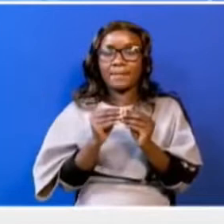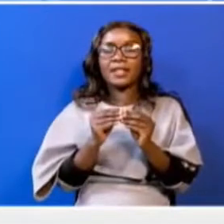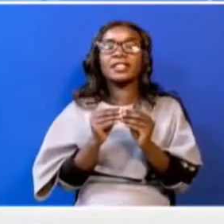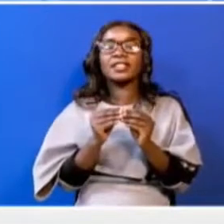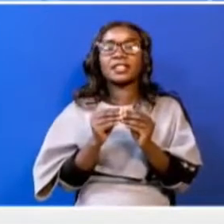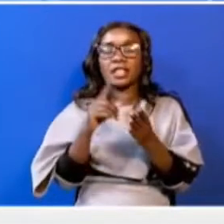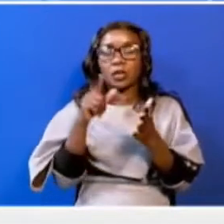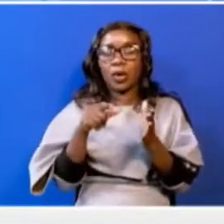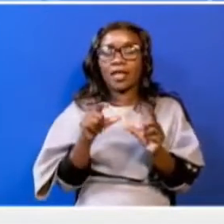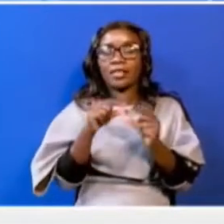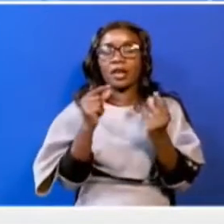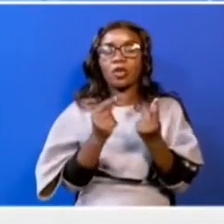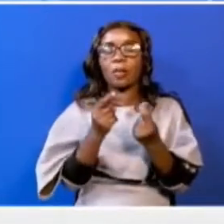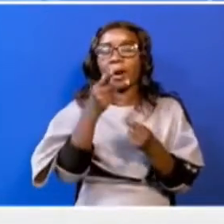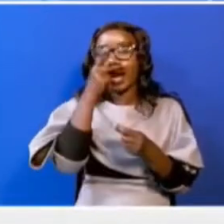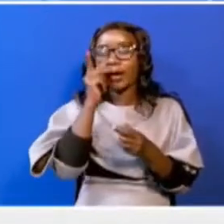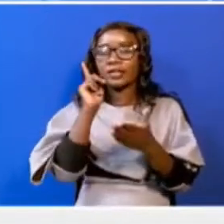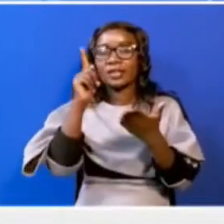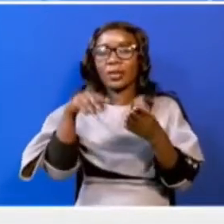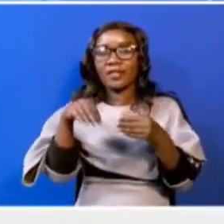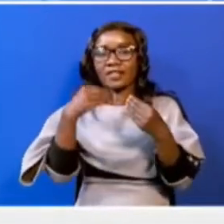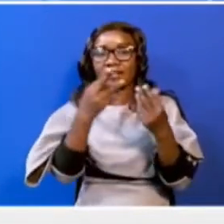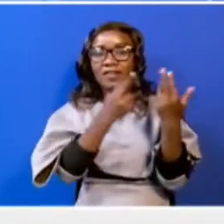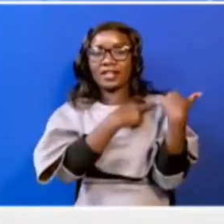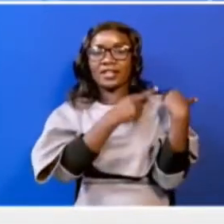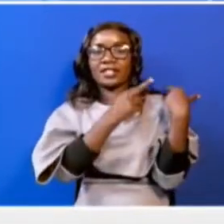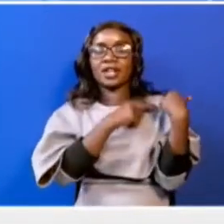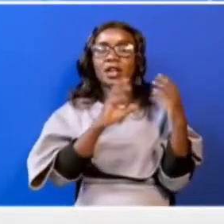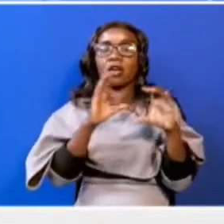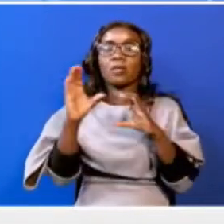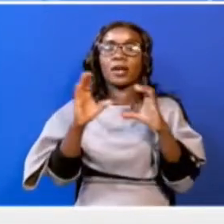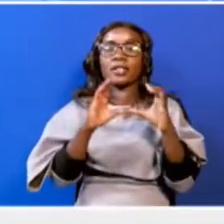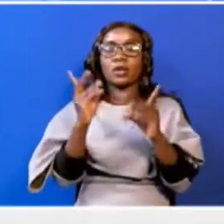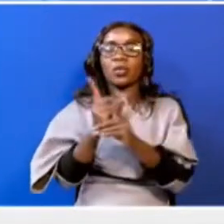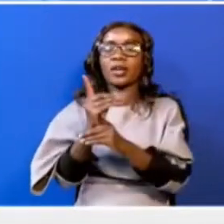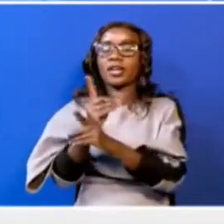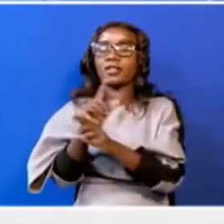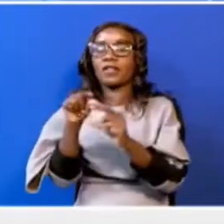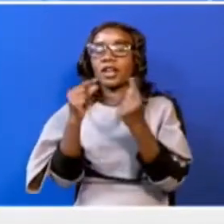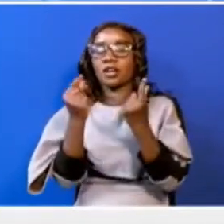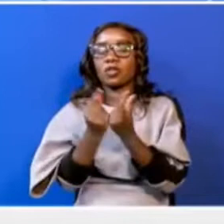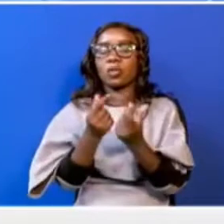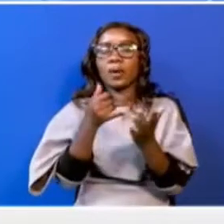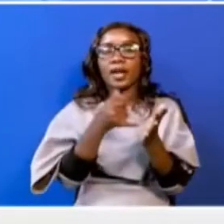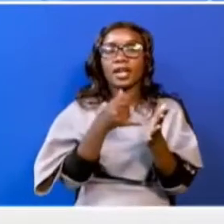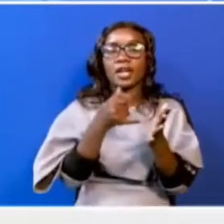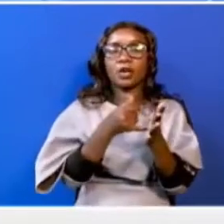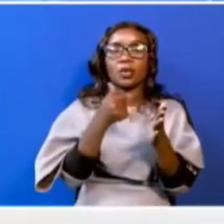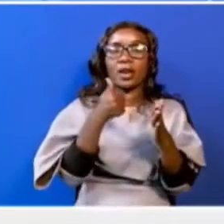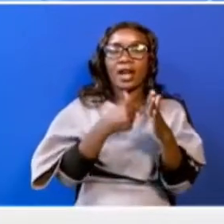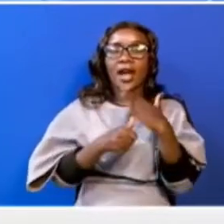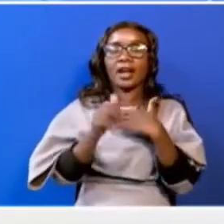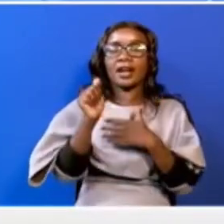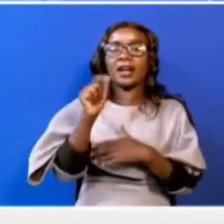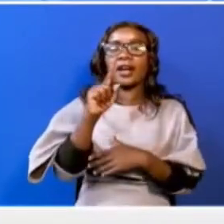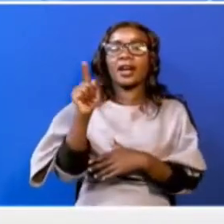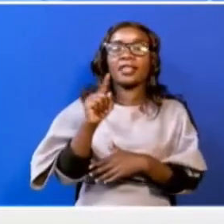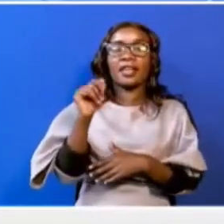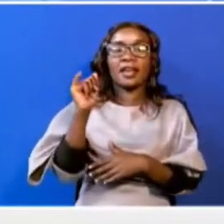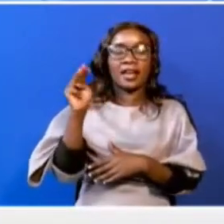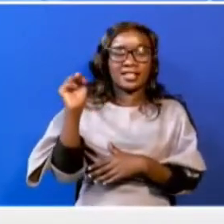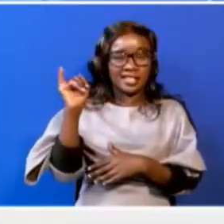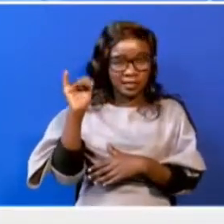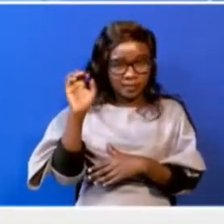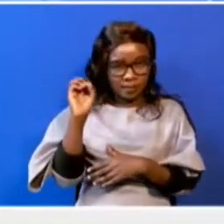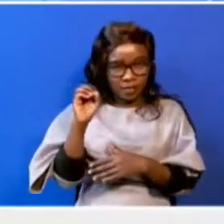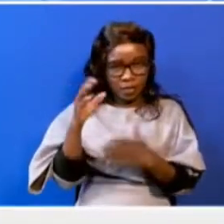hicho, Kalonzo amedokeza kwamba amepewa jukumu la kuzungumza na vyama mbalimbali vikiwemo vilivyomo ndani ya muungano wa Azimio la Umoja,